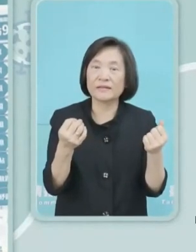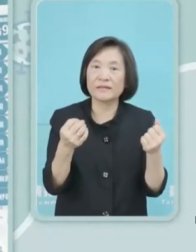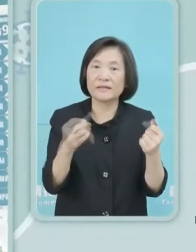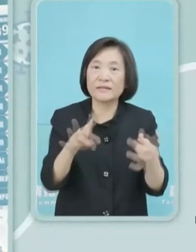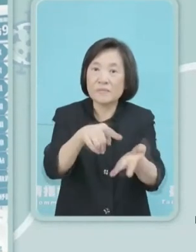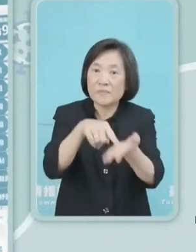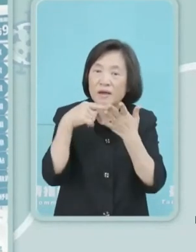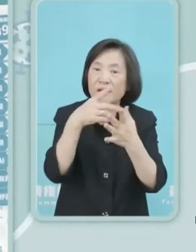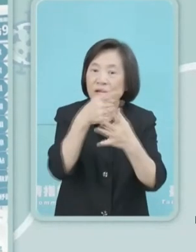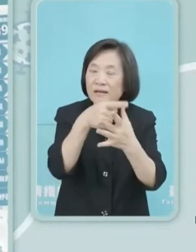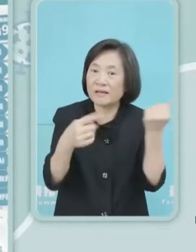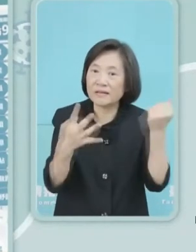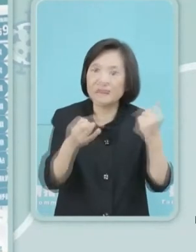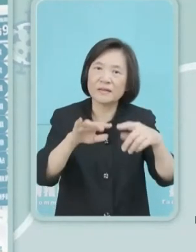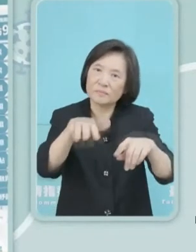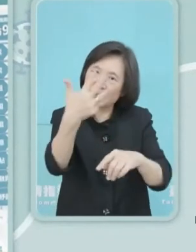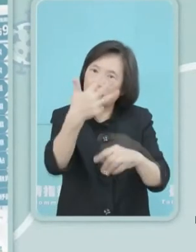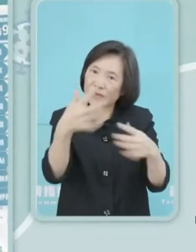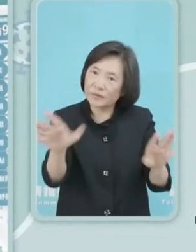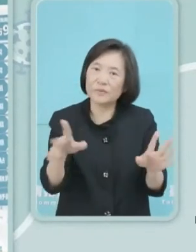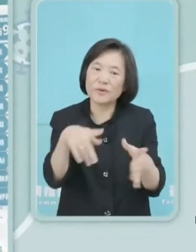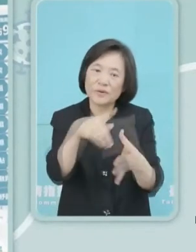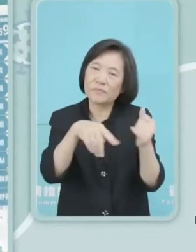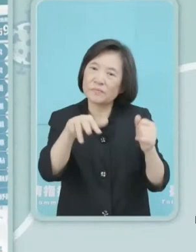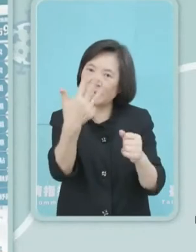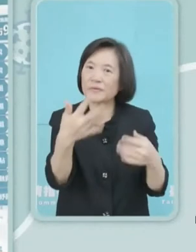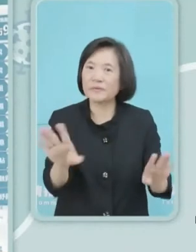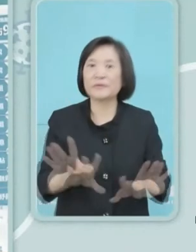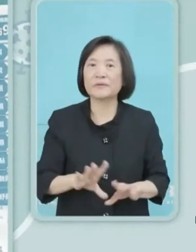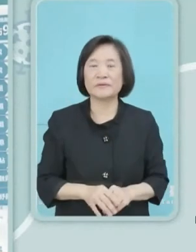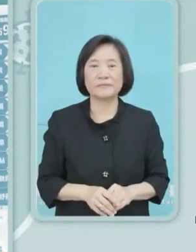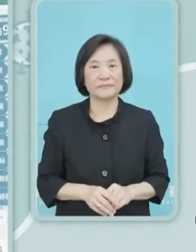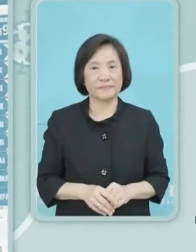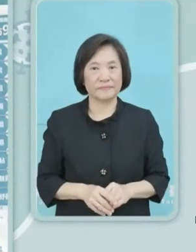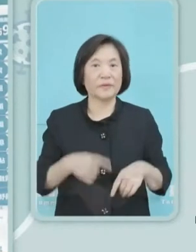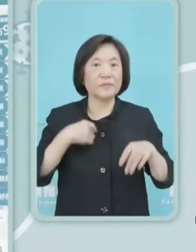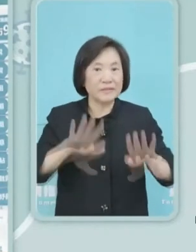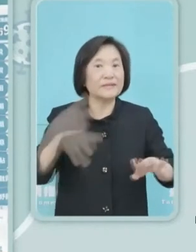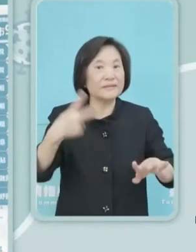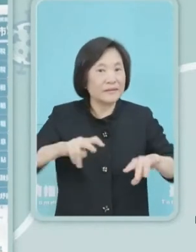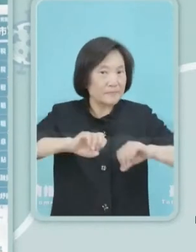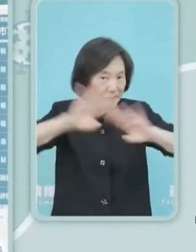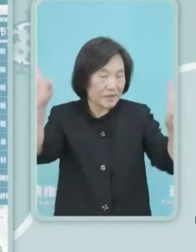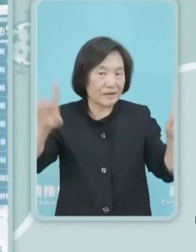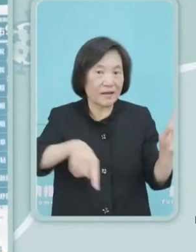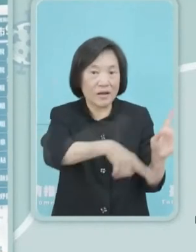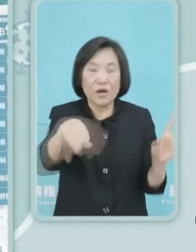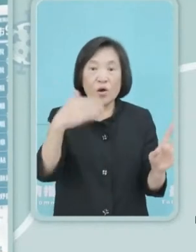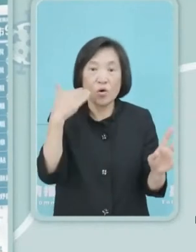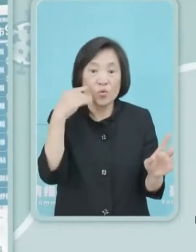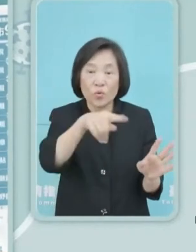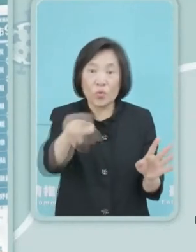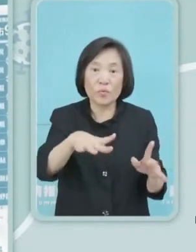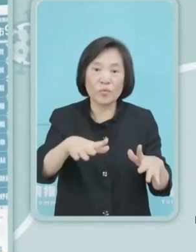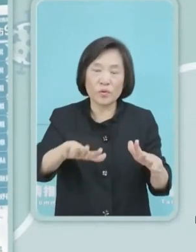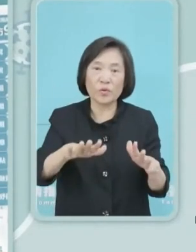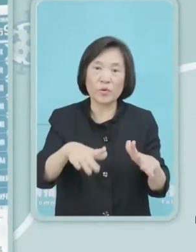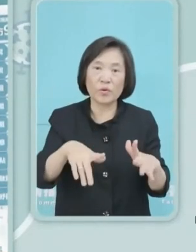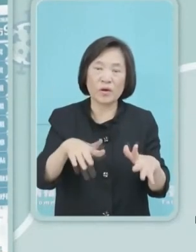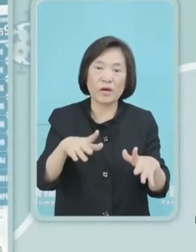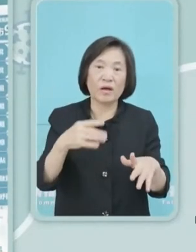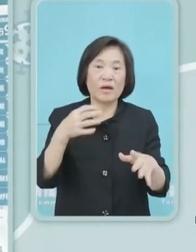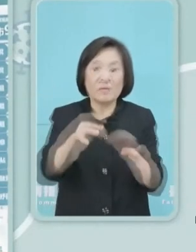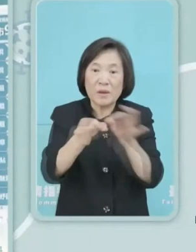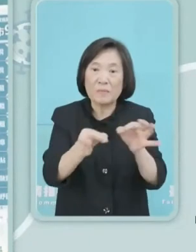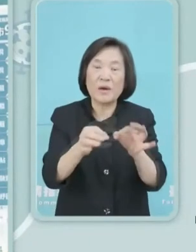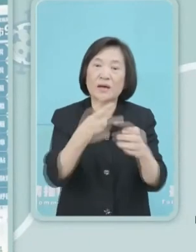现在申请的件数大概是在800多件左右。那这边也是呼吁市民朋友们，如果你有境内用或者是有